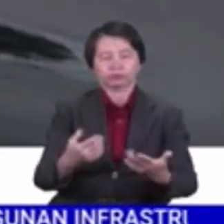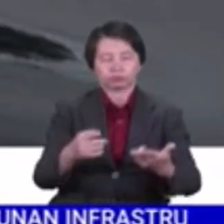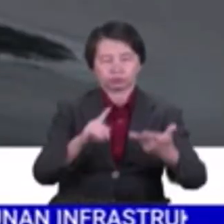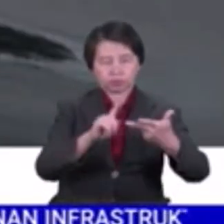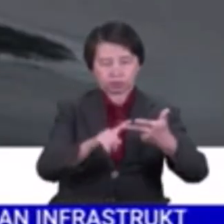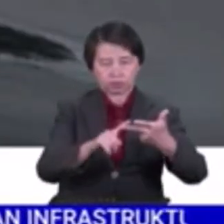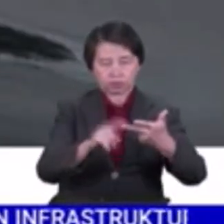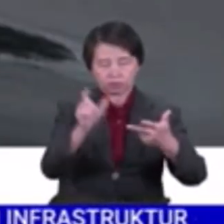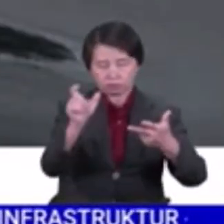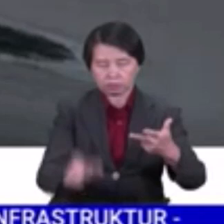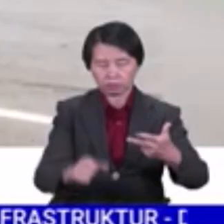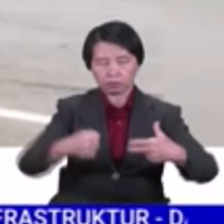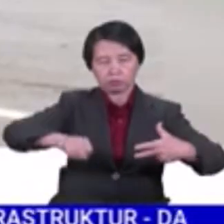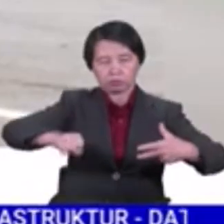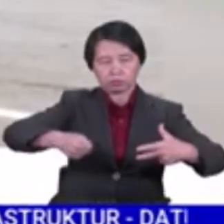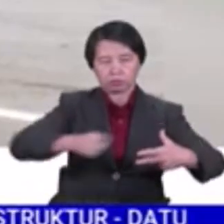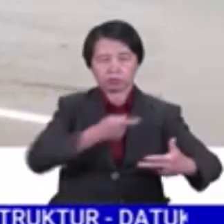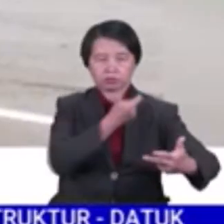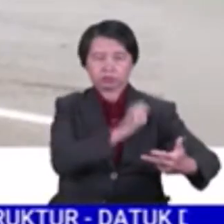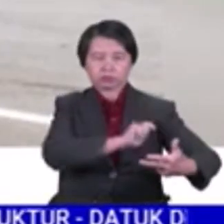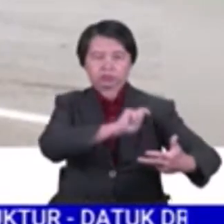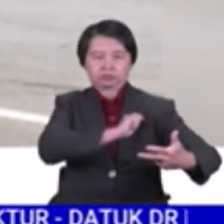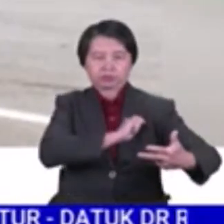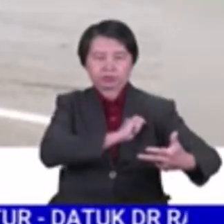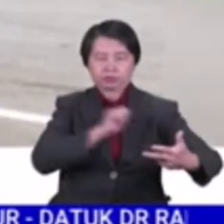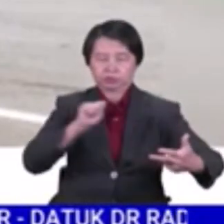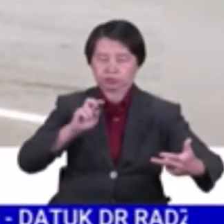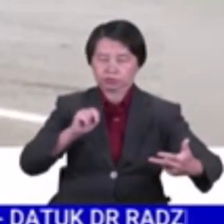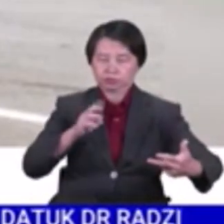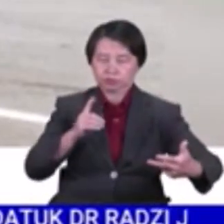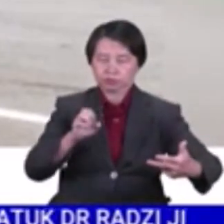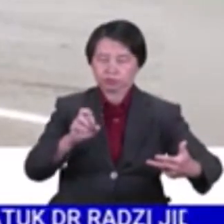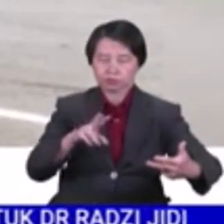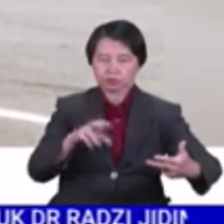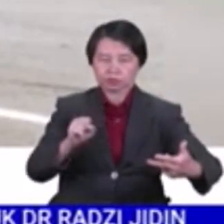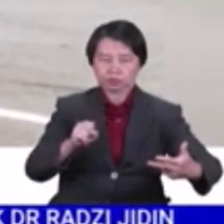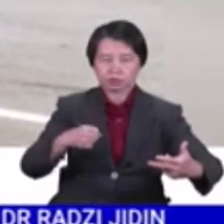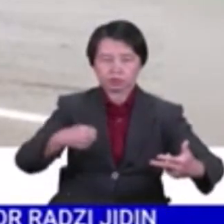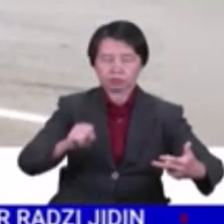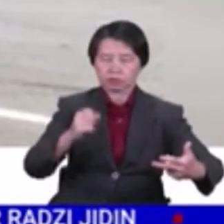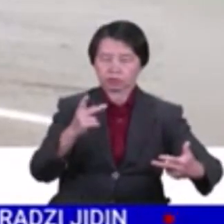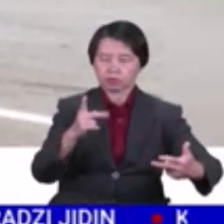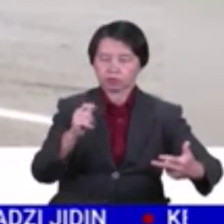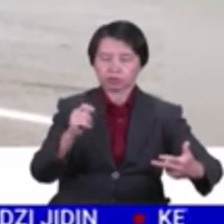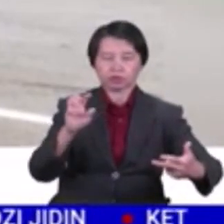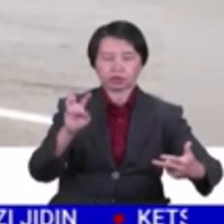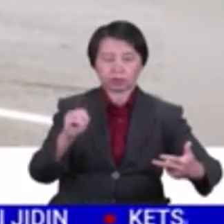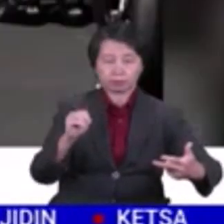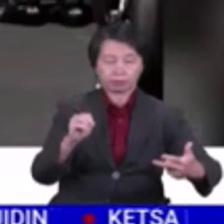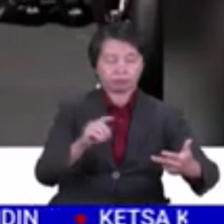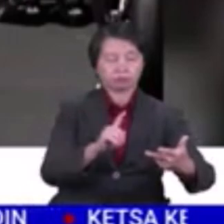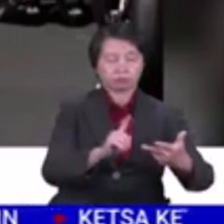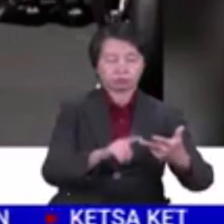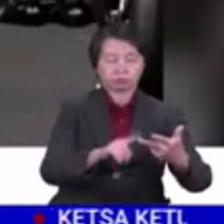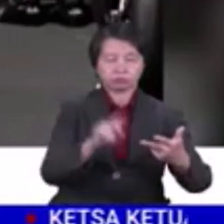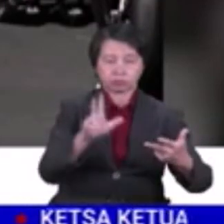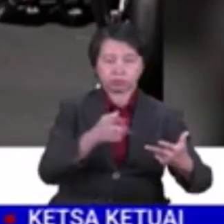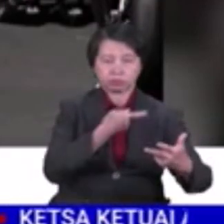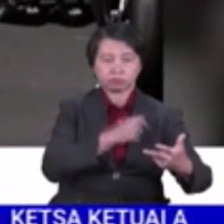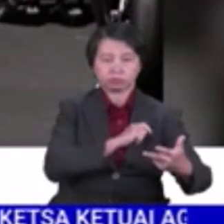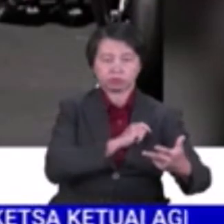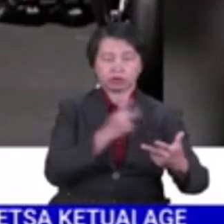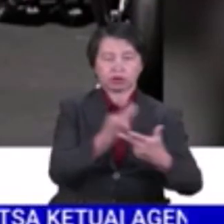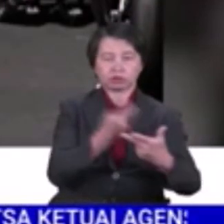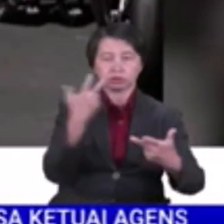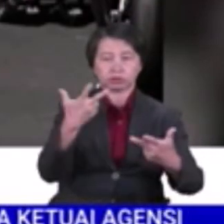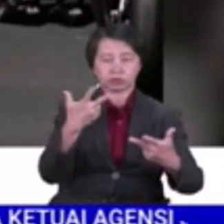jika bola di menangis lagi penunggang Spanyol Andres yang menggunakan Jenderal JDM ini merupakan kali